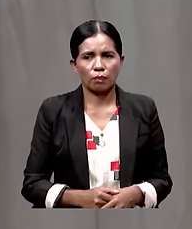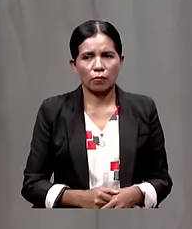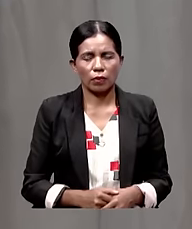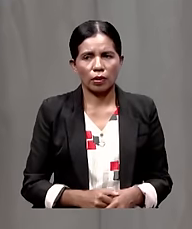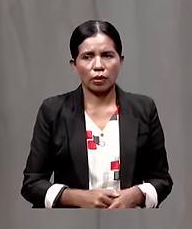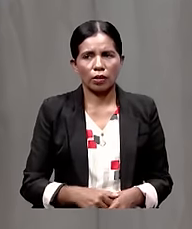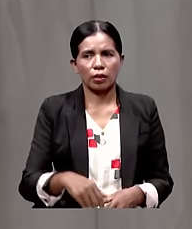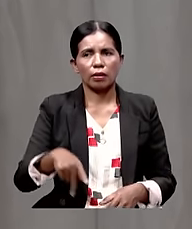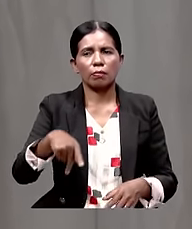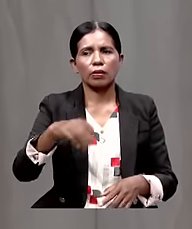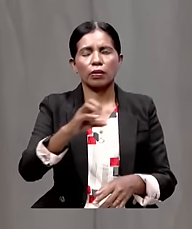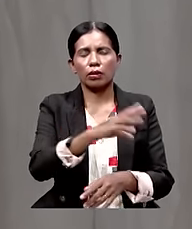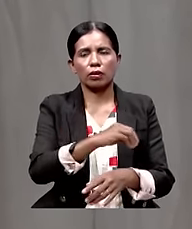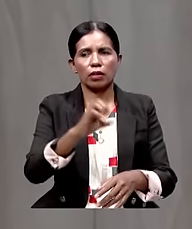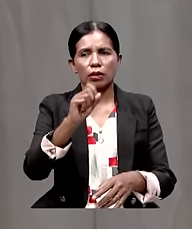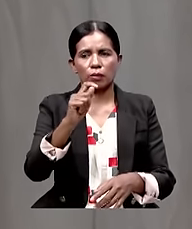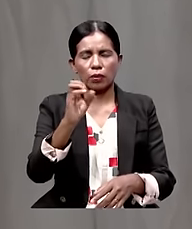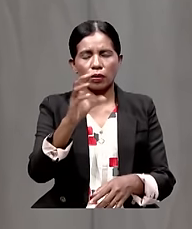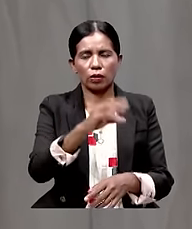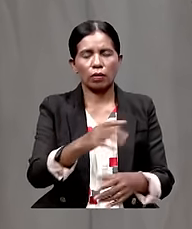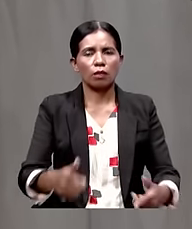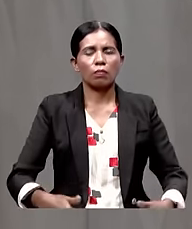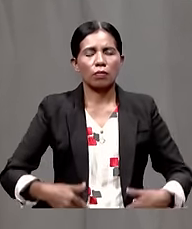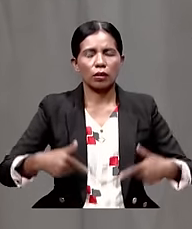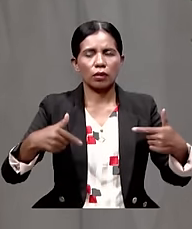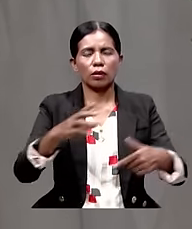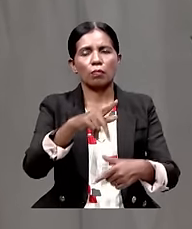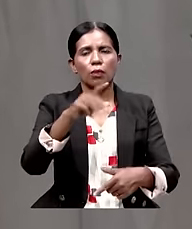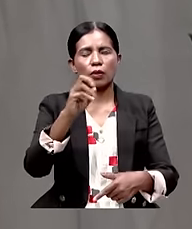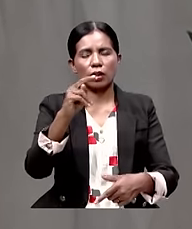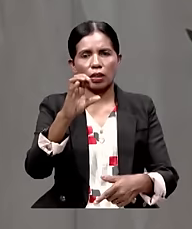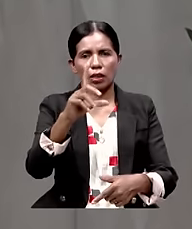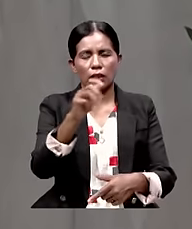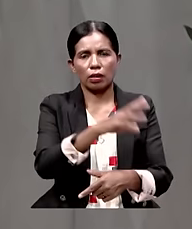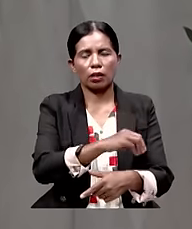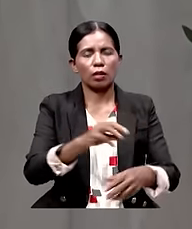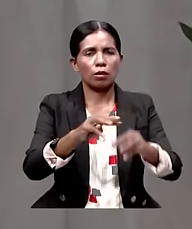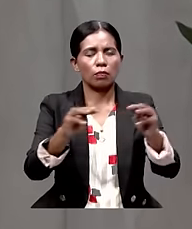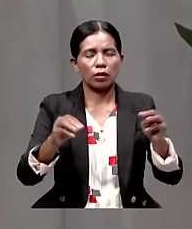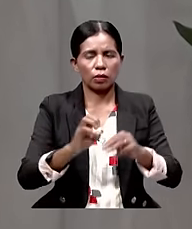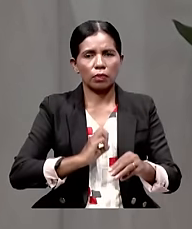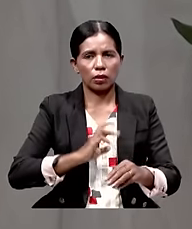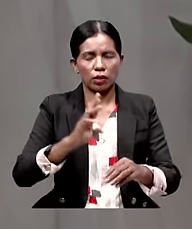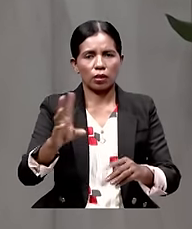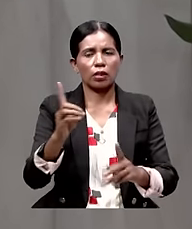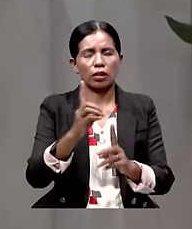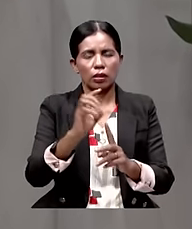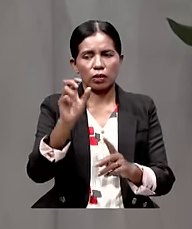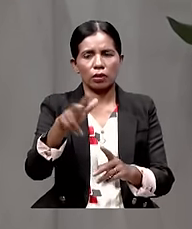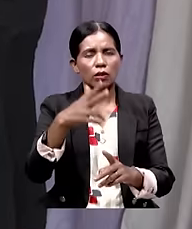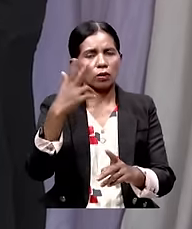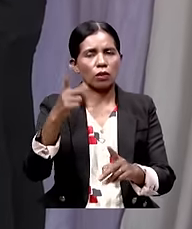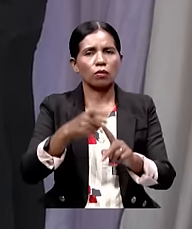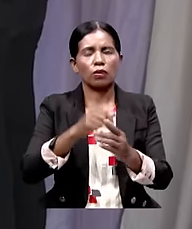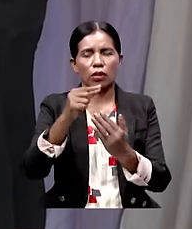Procurador Hipólito Exposto Santa, Mauricio Ponilala, Suku Omboe, posto administrativo Hermera, município de Hermera, e a Lorong San Recinto Lufula, na